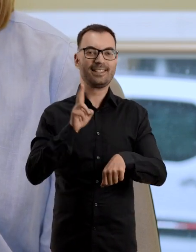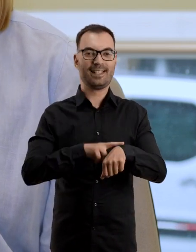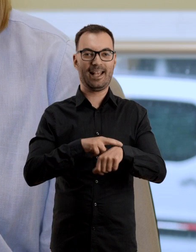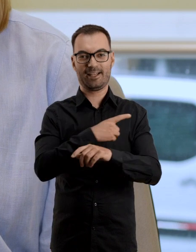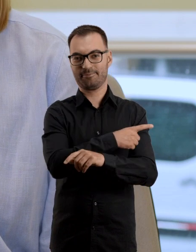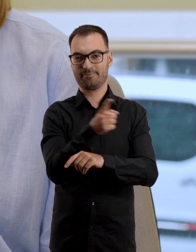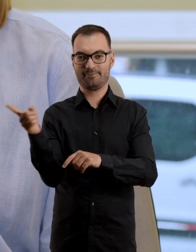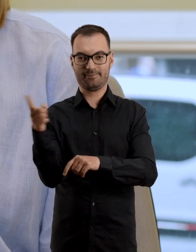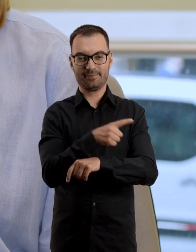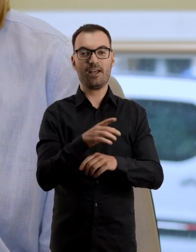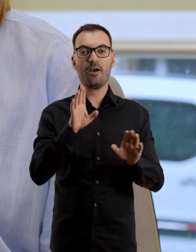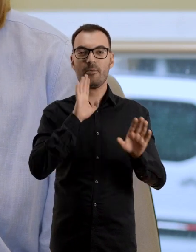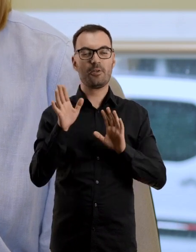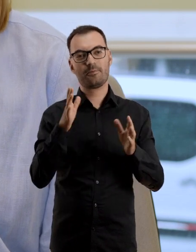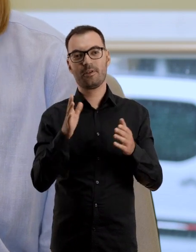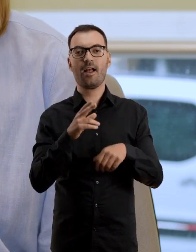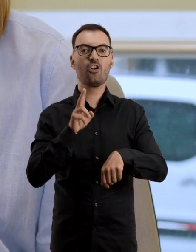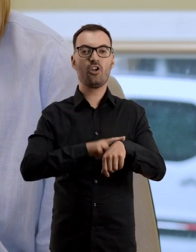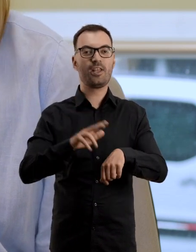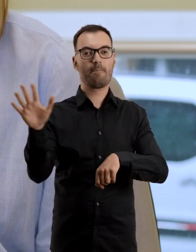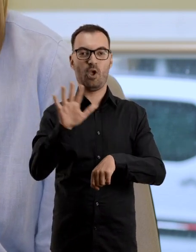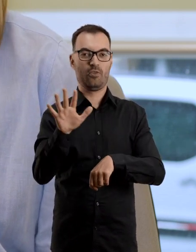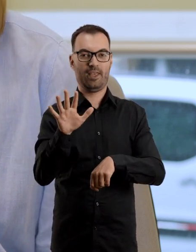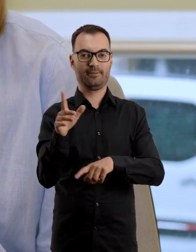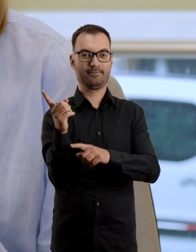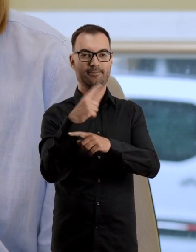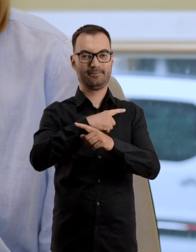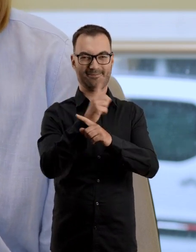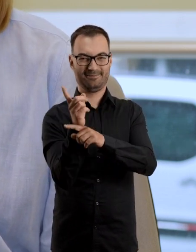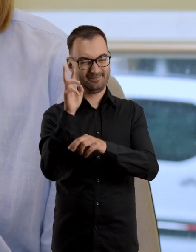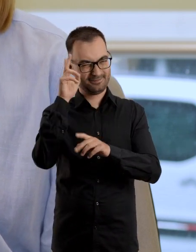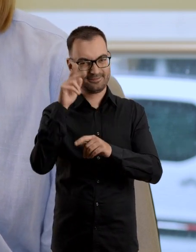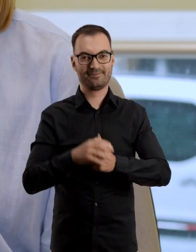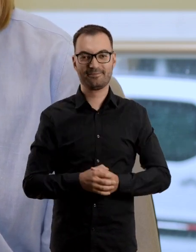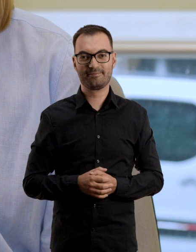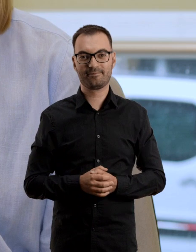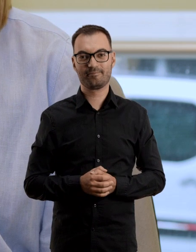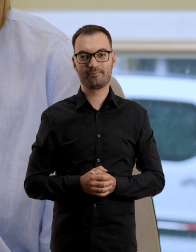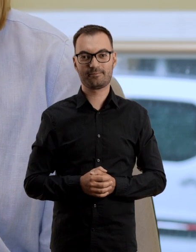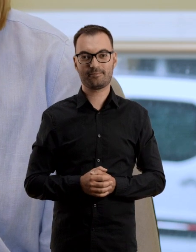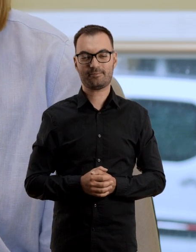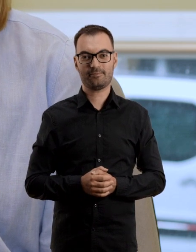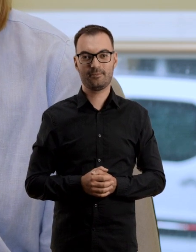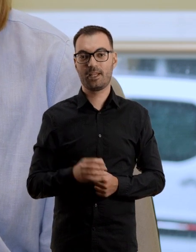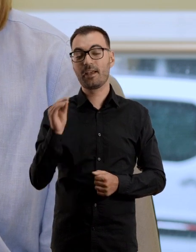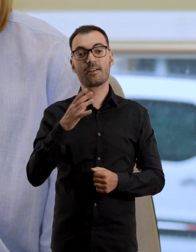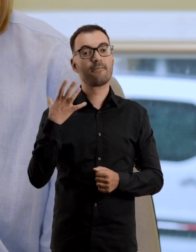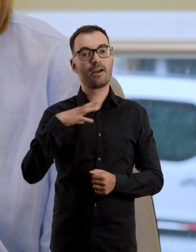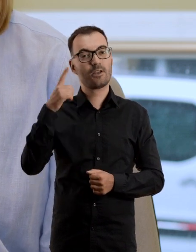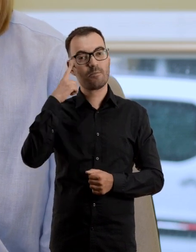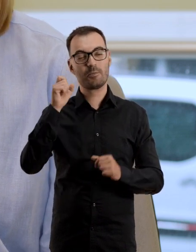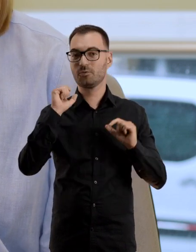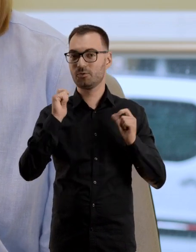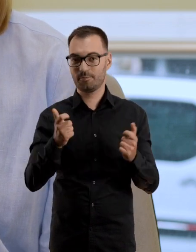wskazówek zegara i powiedzmy, że dany przedmiot znajduje się na godzinie 5. To, co warto jeszcze mieć